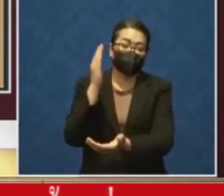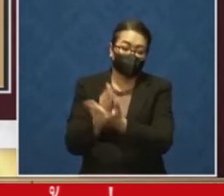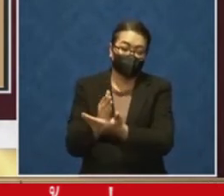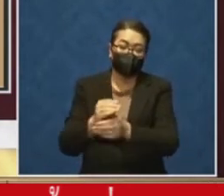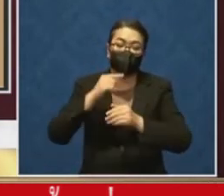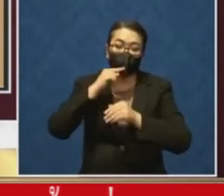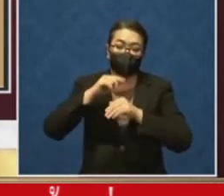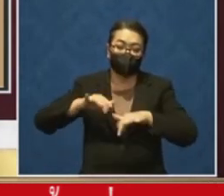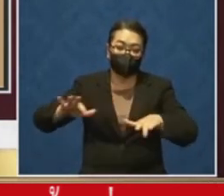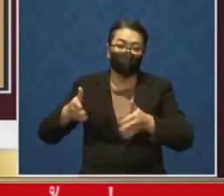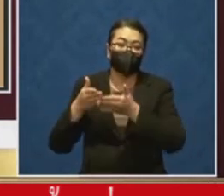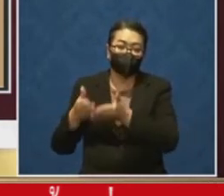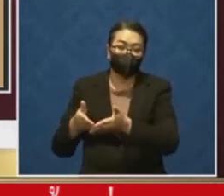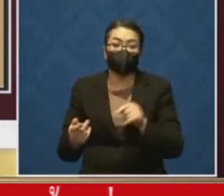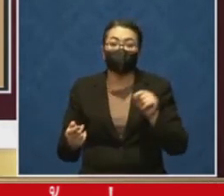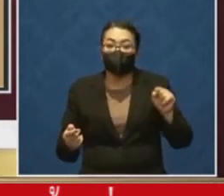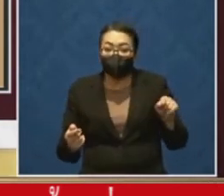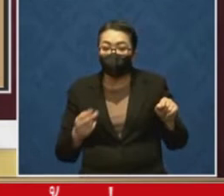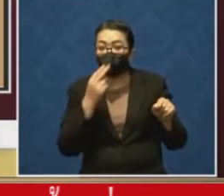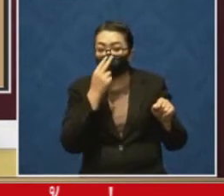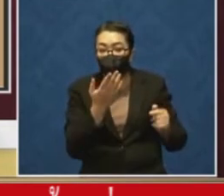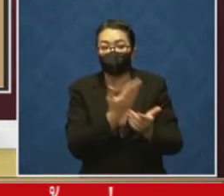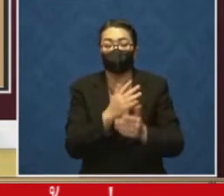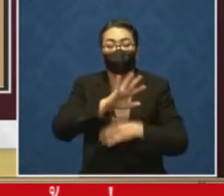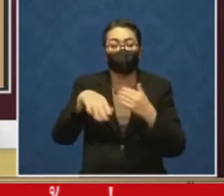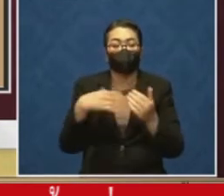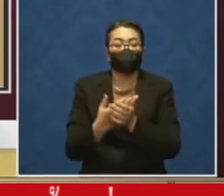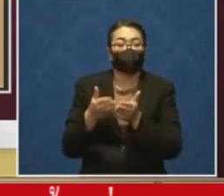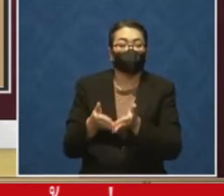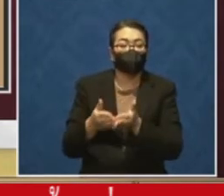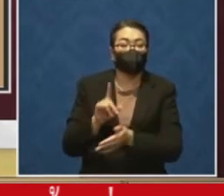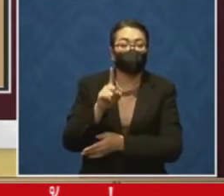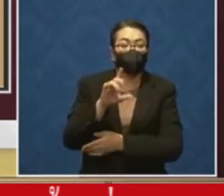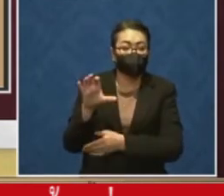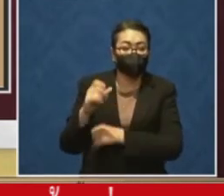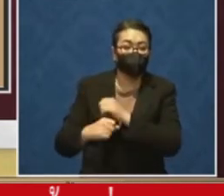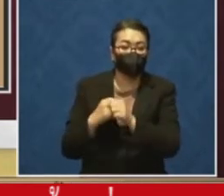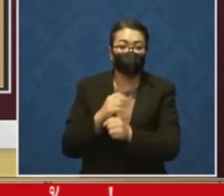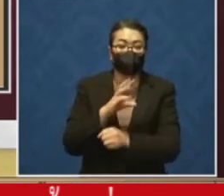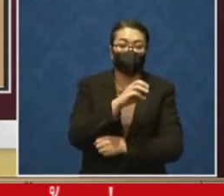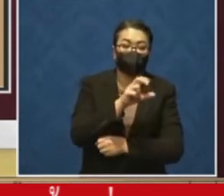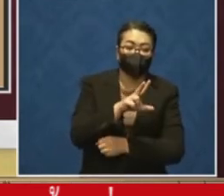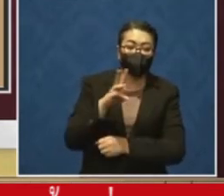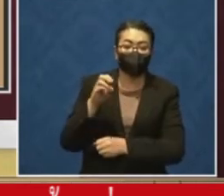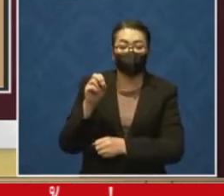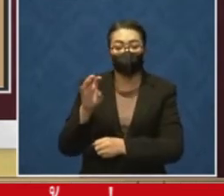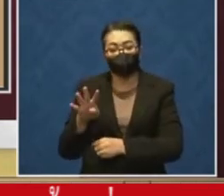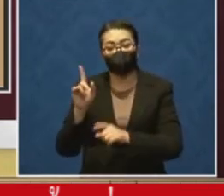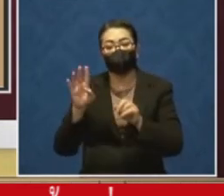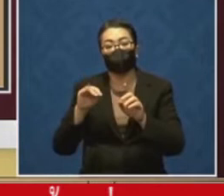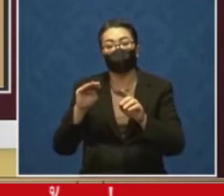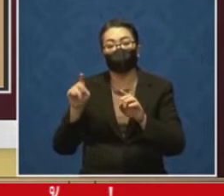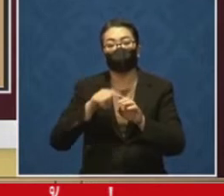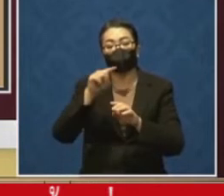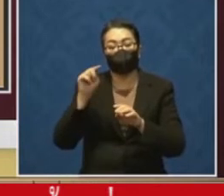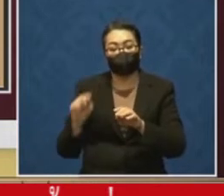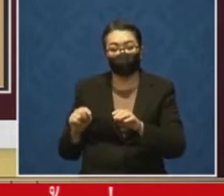บ